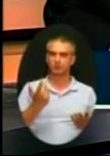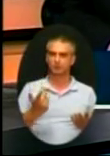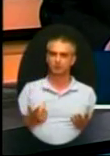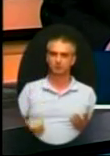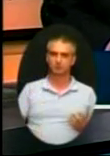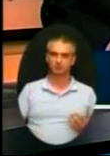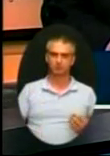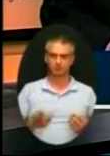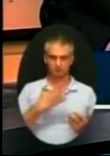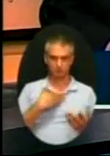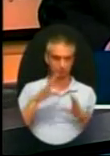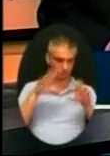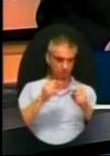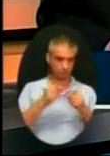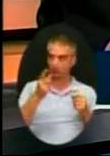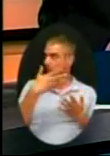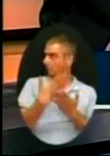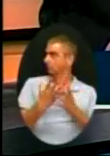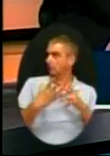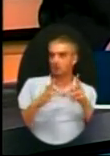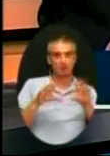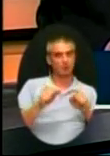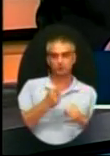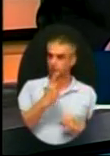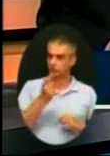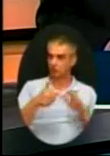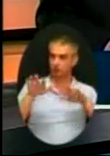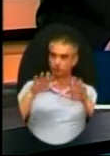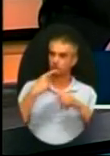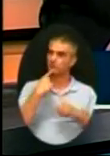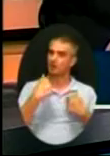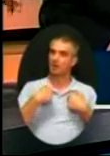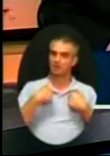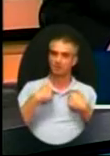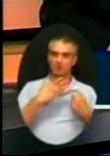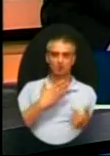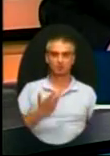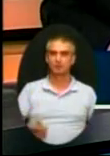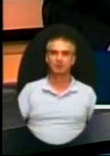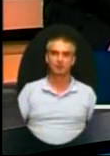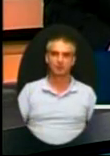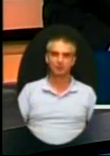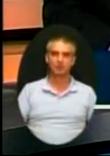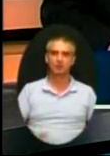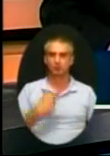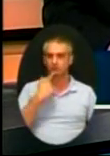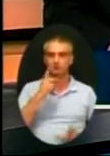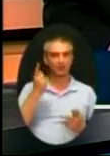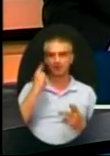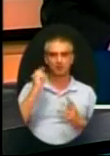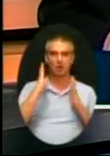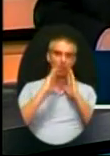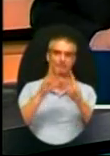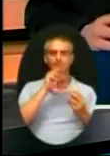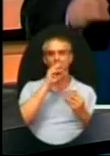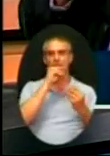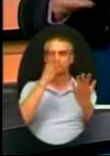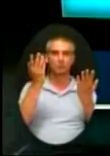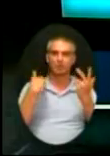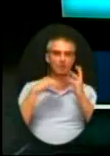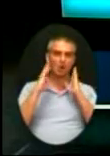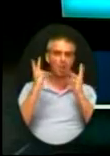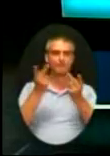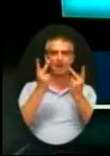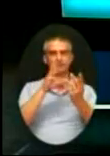מה החמאס אומר? אתה יצאת לכבוש את זה. ראש הממשלה אומר, אני אמור. אני אמרתי שאני לא נעידי, אני לא מאמין לסיסמאות. אני